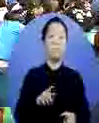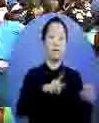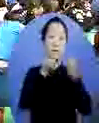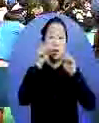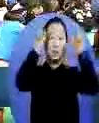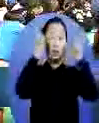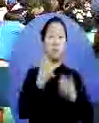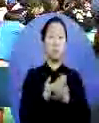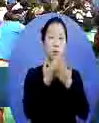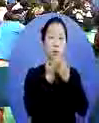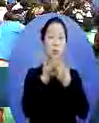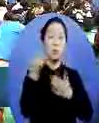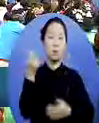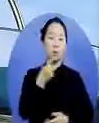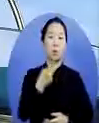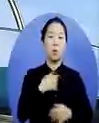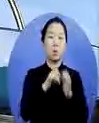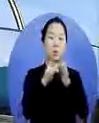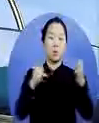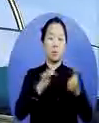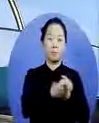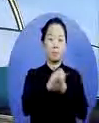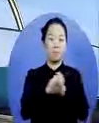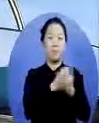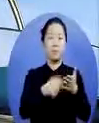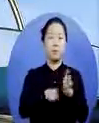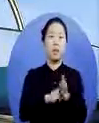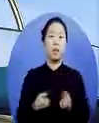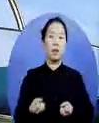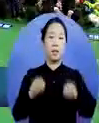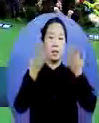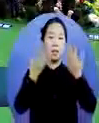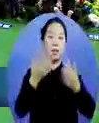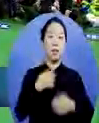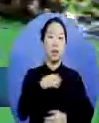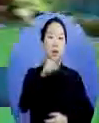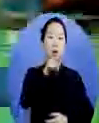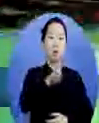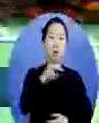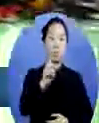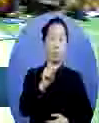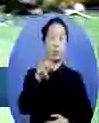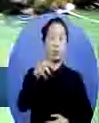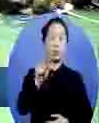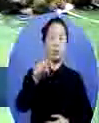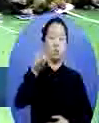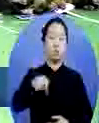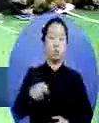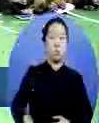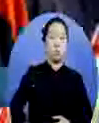히 생활체육을 활성화하고 종호 인들의 화합을 부 하기 위해 마련한 이날 행사에는 검도 족구볼 익